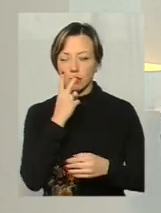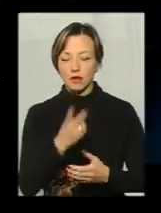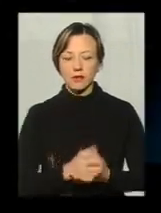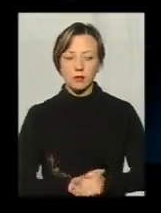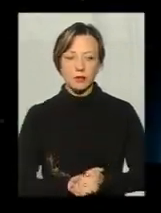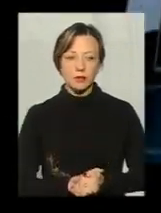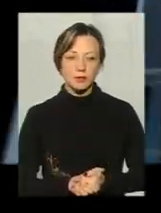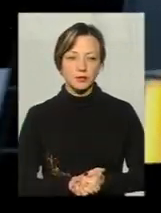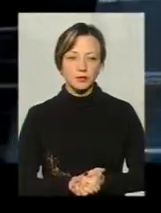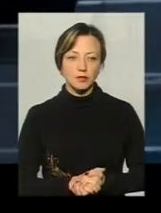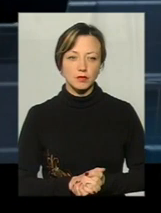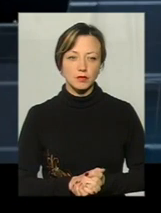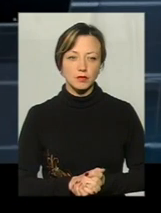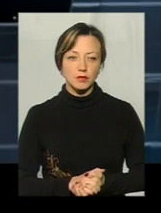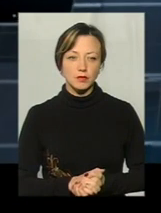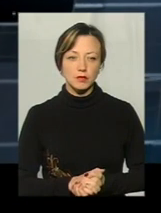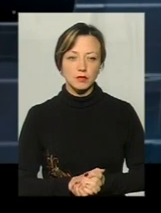нього.